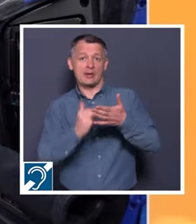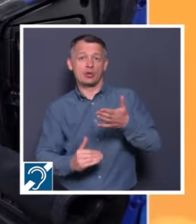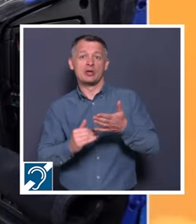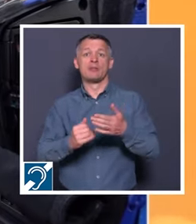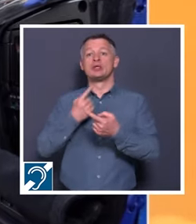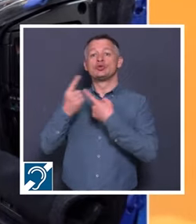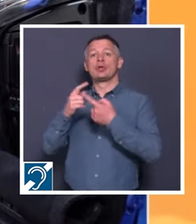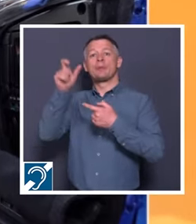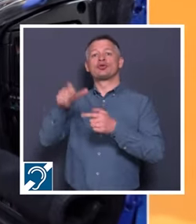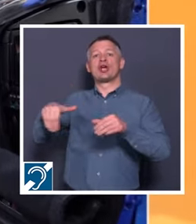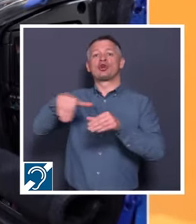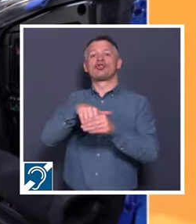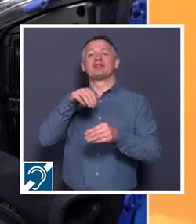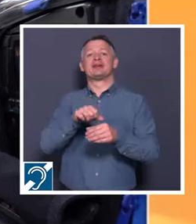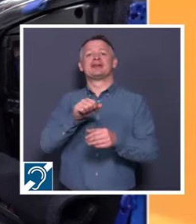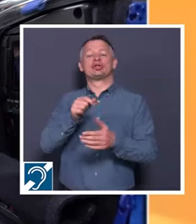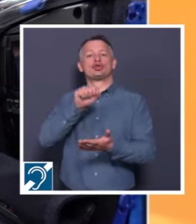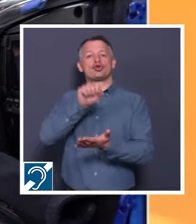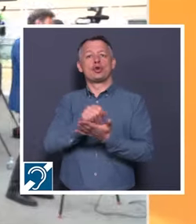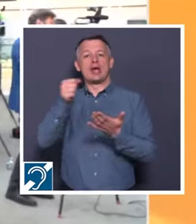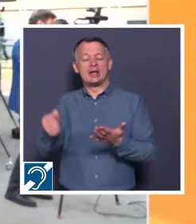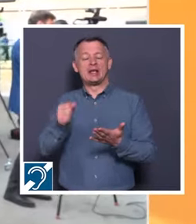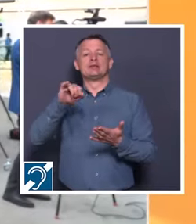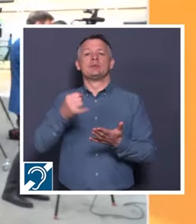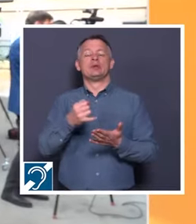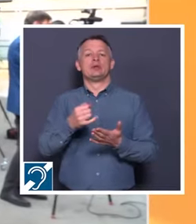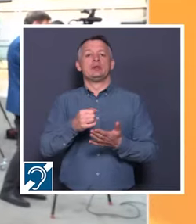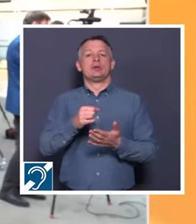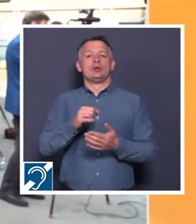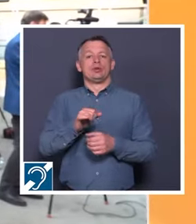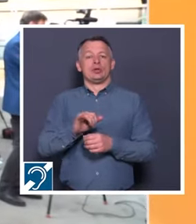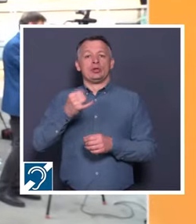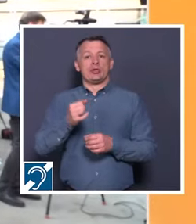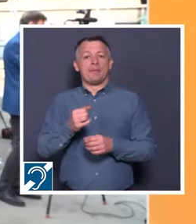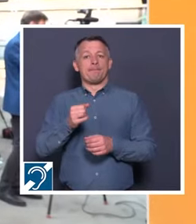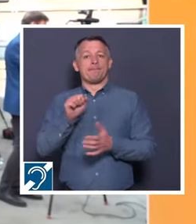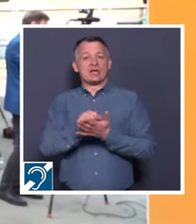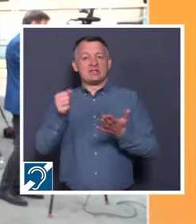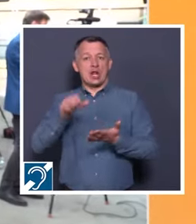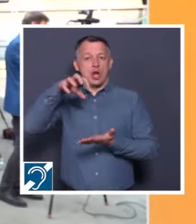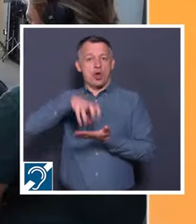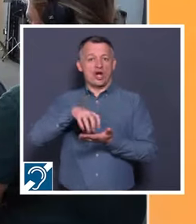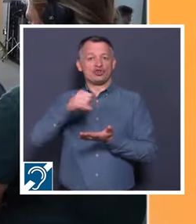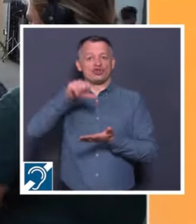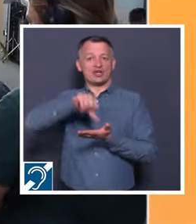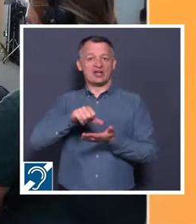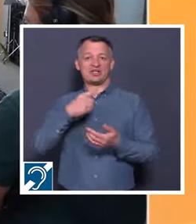jurnaliști, așa cum ziceai și tu, și din presa centrală și din presa locală, și răspunsul lor a fost că nu prea este pregătită, pentru că avem